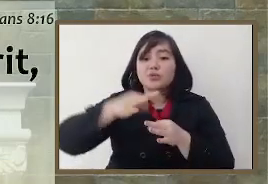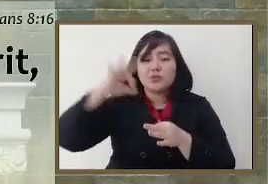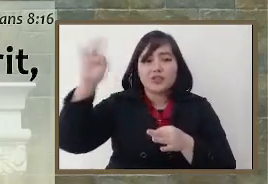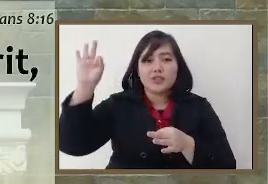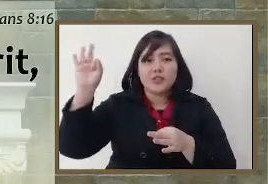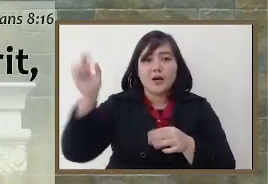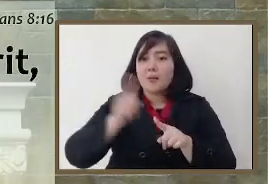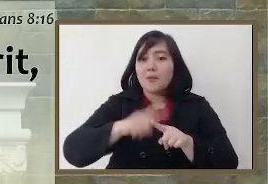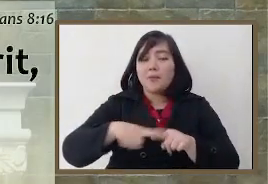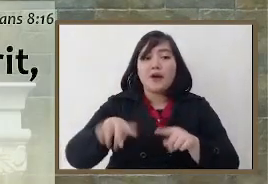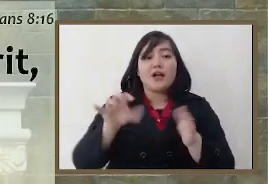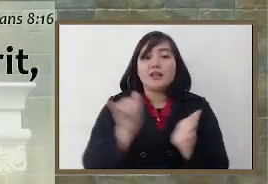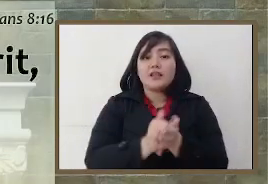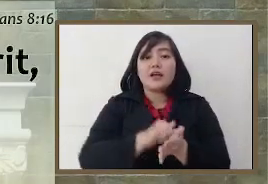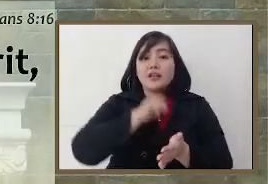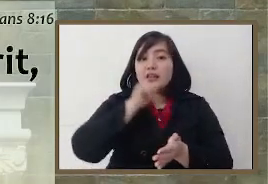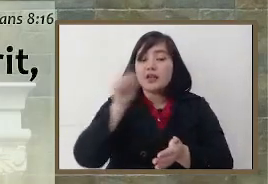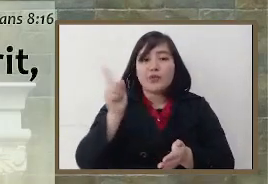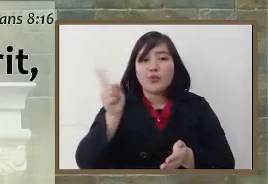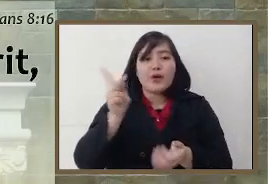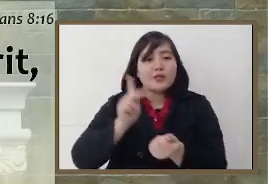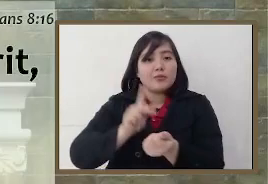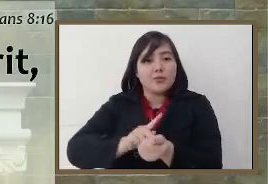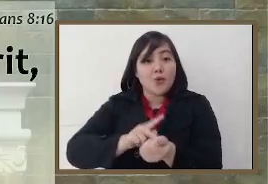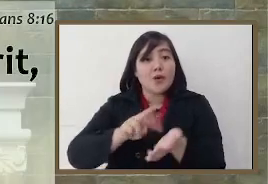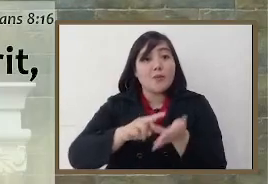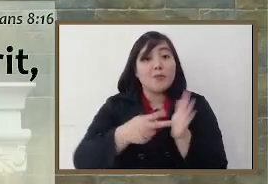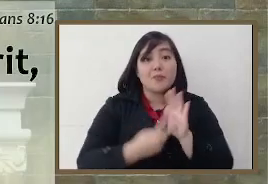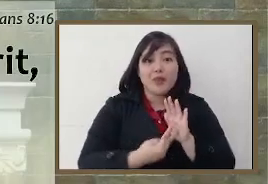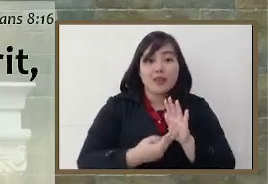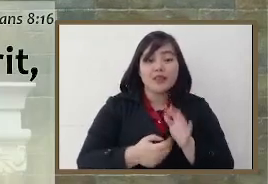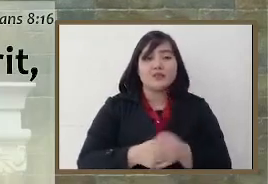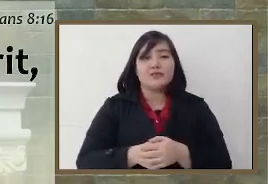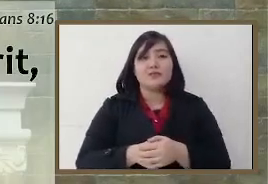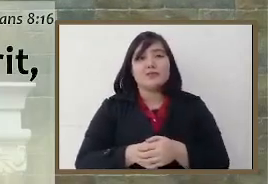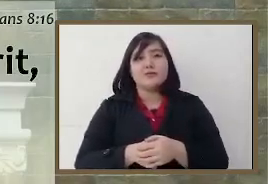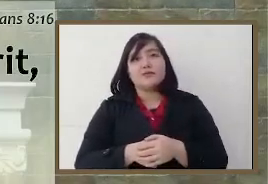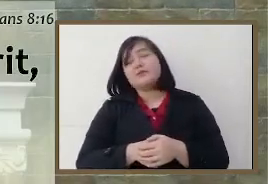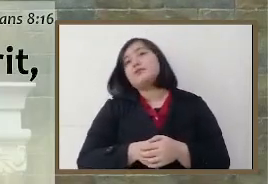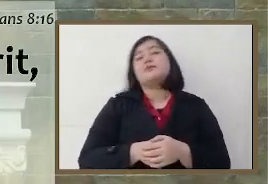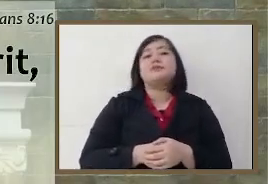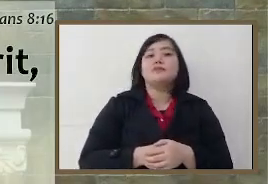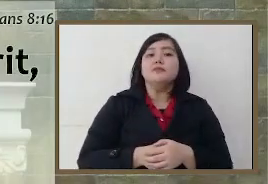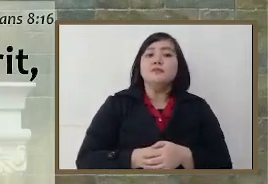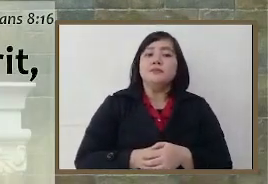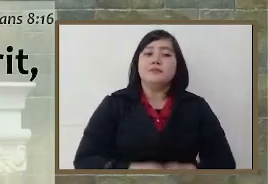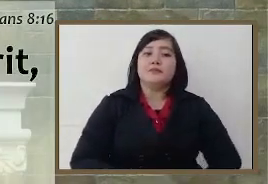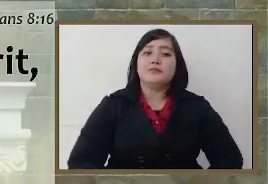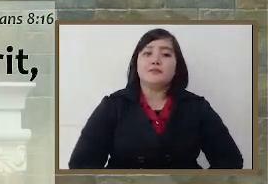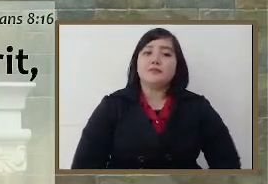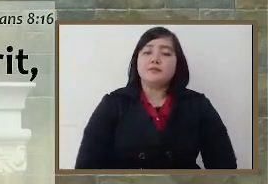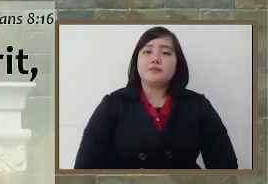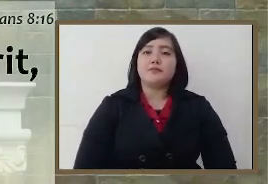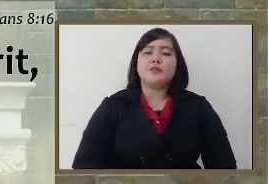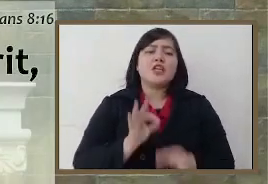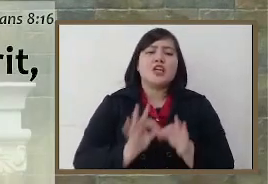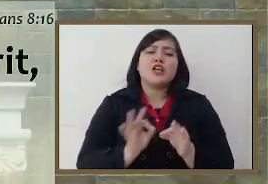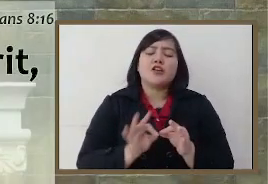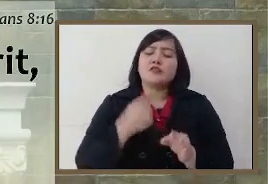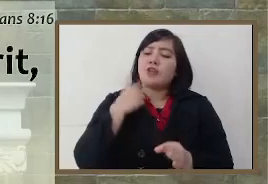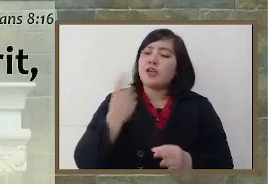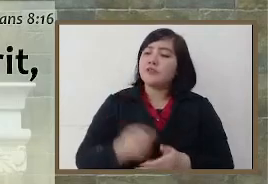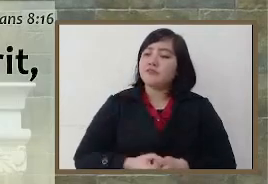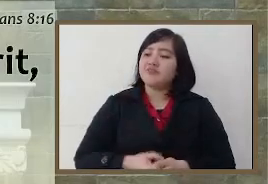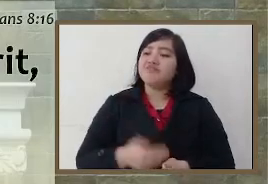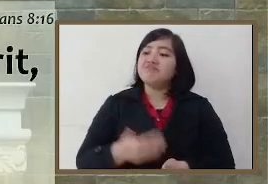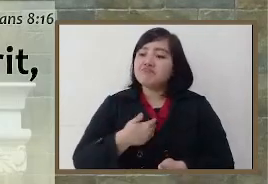Paul means here. Alright? Now, pagka sinabi mo, I have the Spirit. Alright? And my spirit beareth